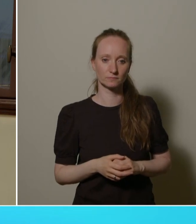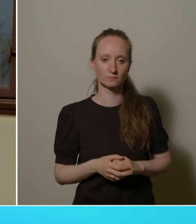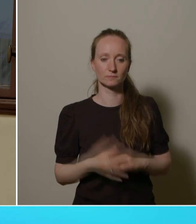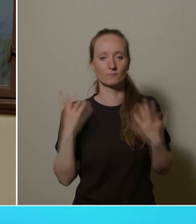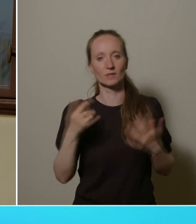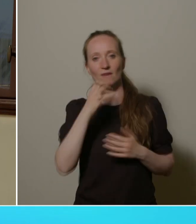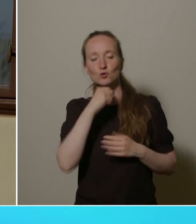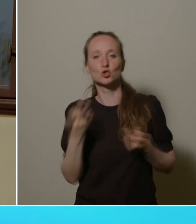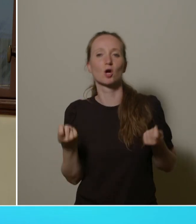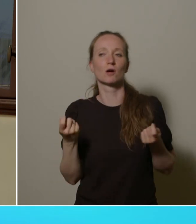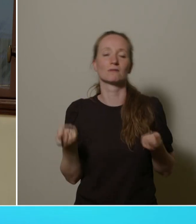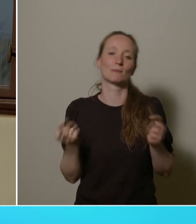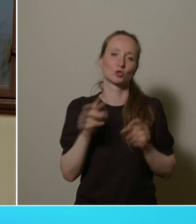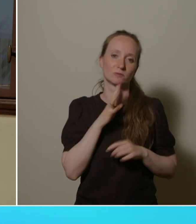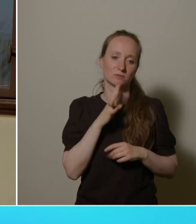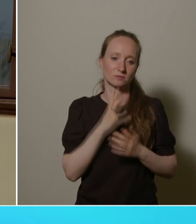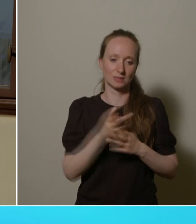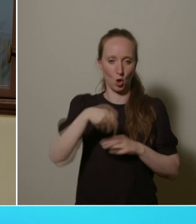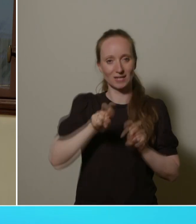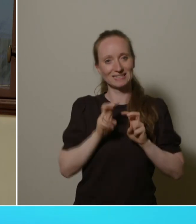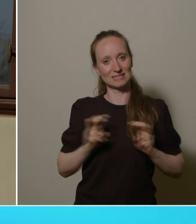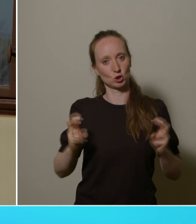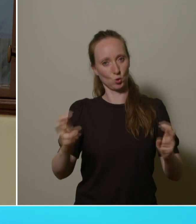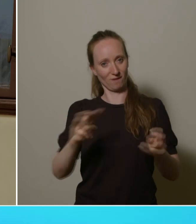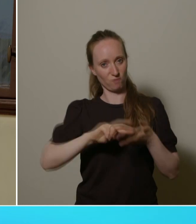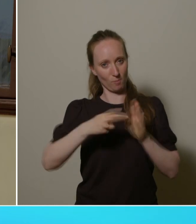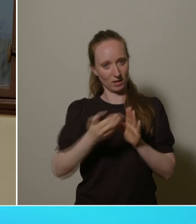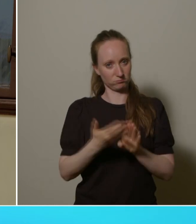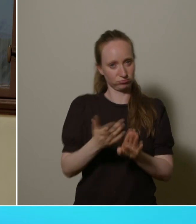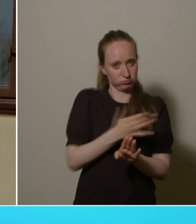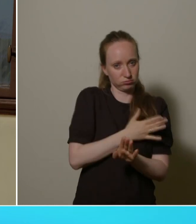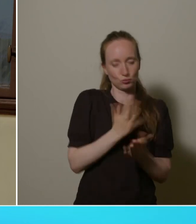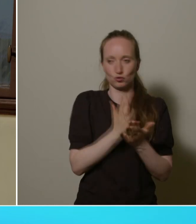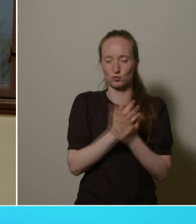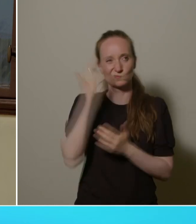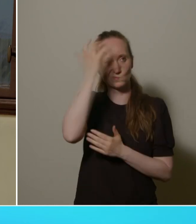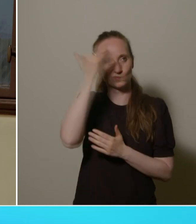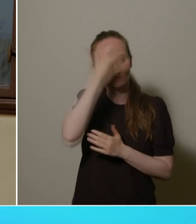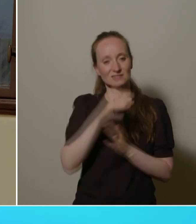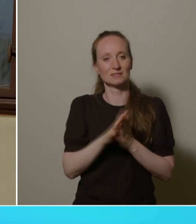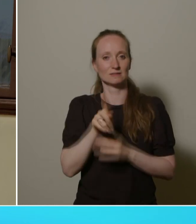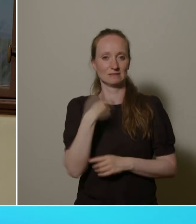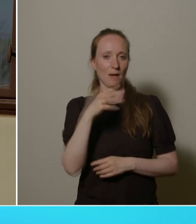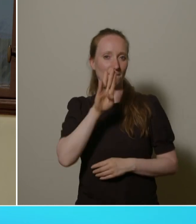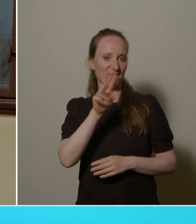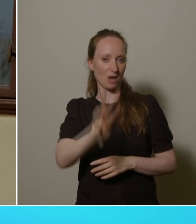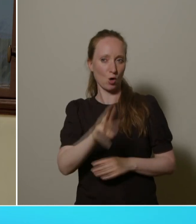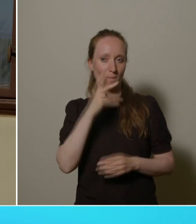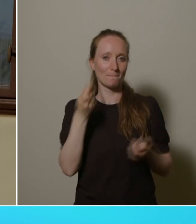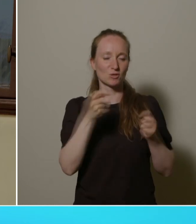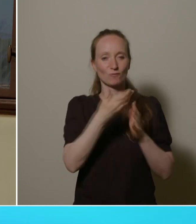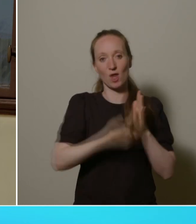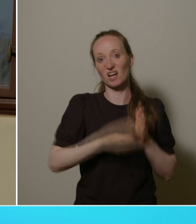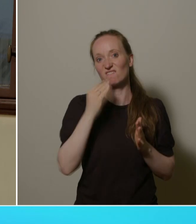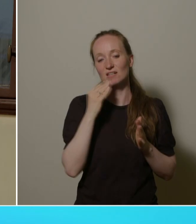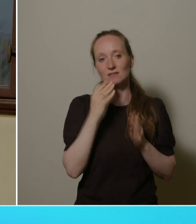Eins möchte ich noch abschließend sagen. In Vorbereitung der heutigen Sitzung habe ich mich ehrlicherweise schon gefragt, wie spät unsere BV wohl drankommen wird. Unsere Sitzungszeit im